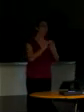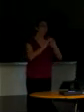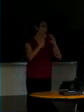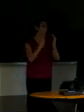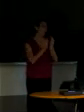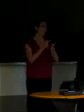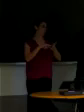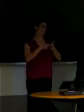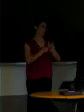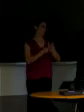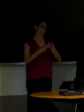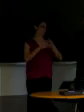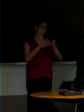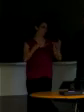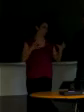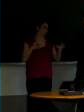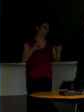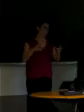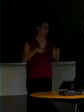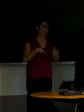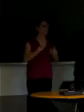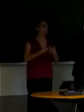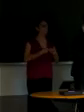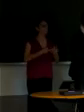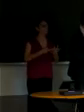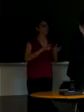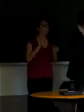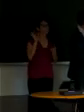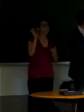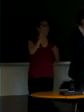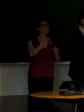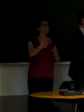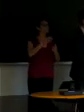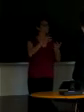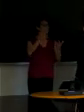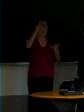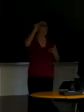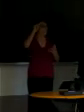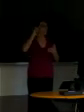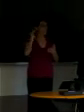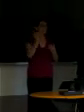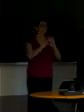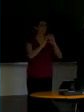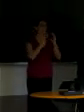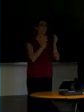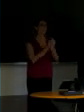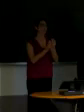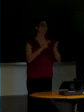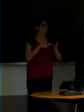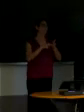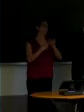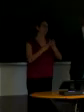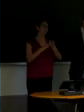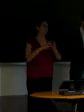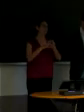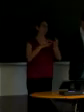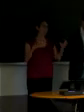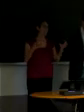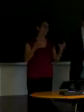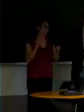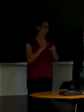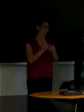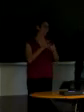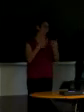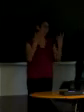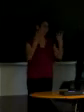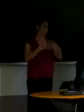vi conducono a conoscere tutto il mondo, ecco, della ingegneria industriale, in particolare meccanica. E